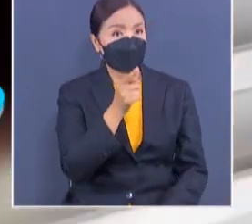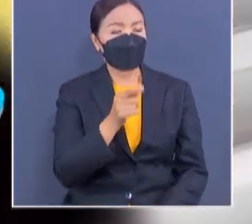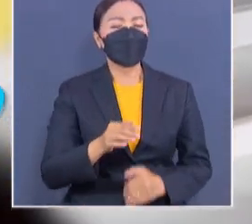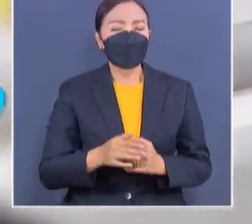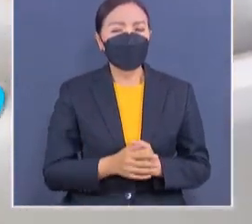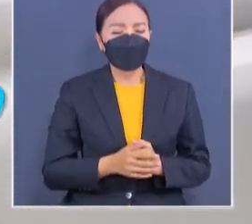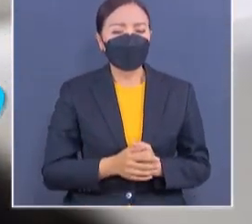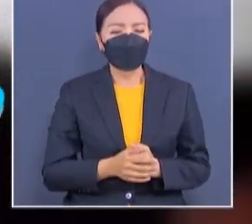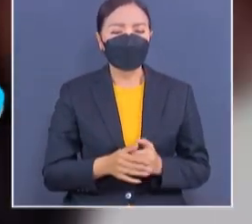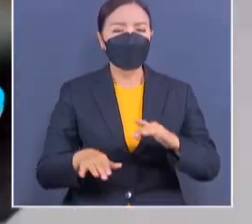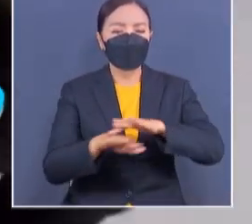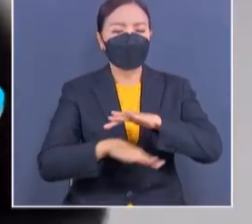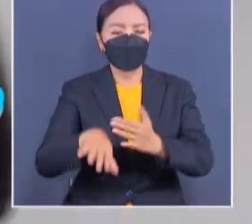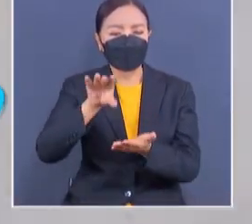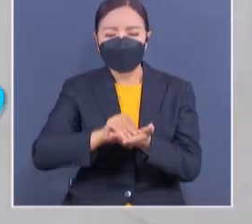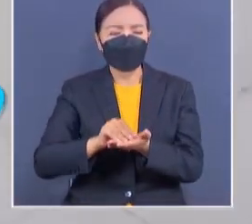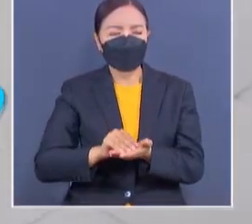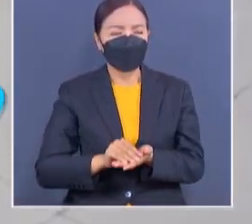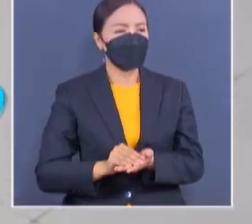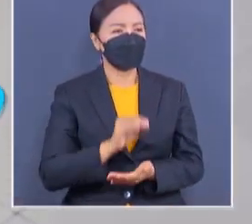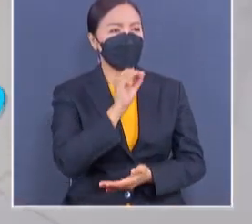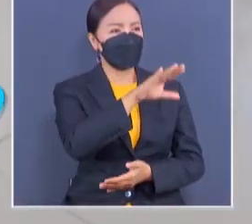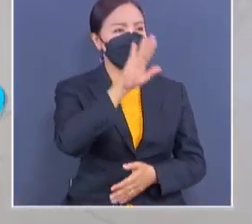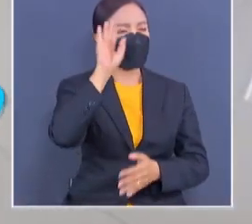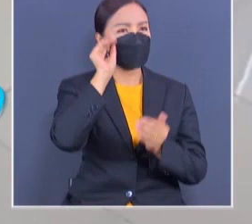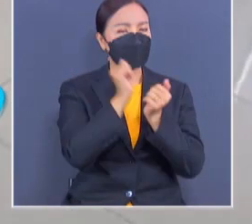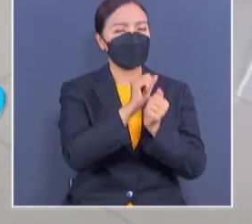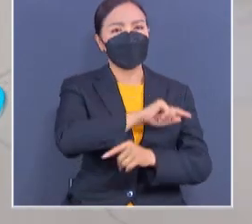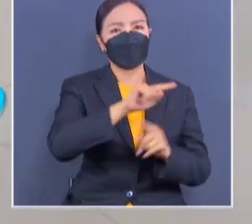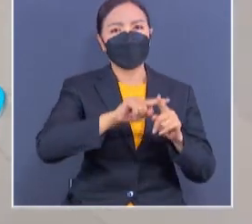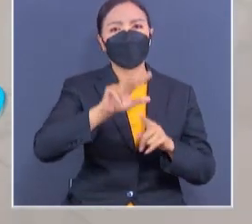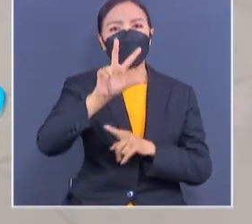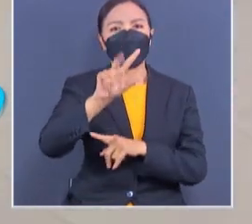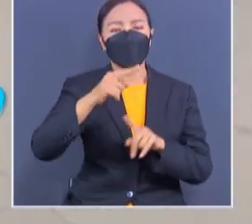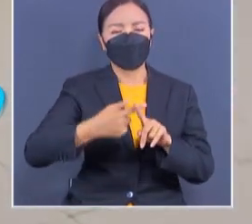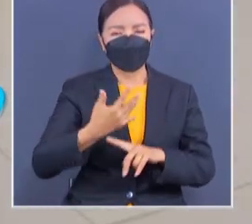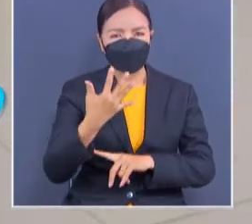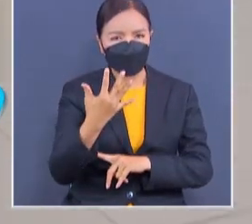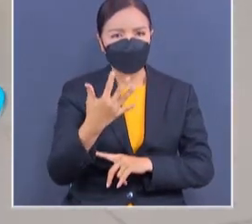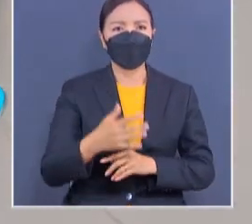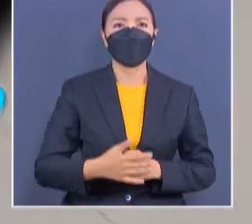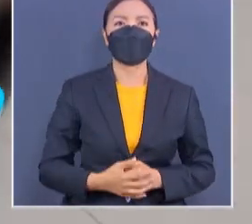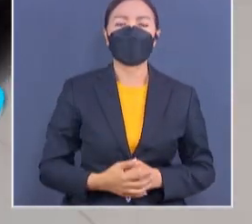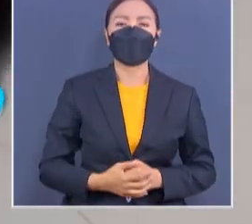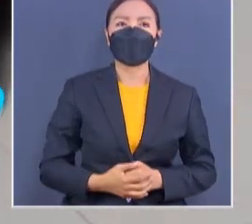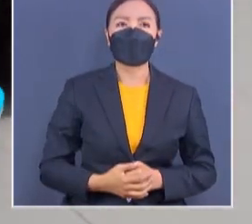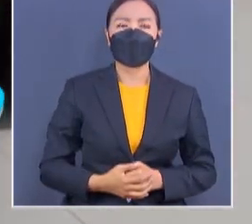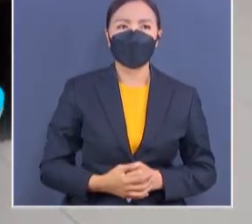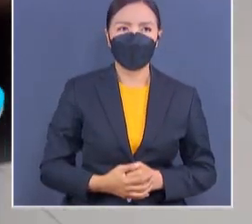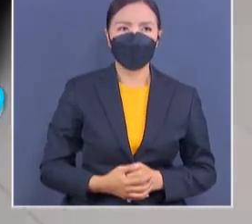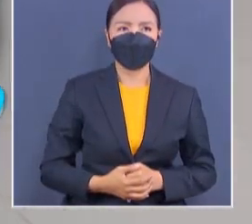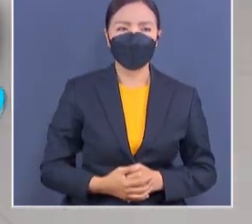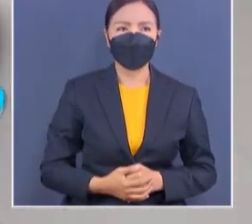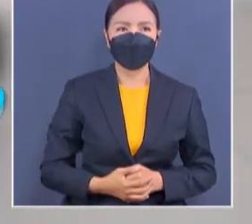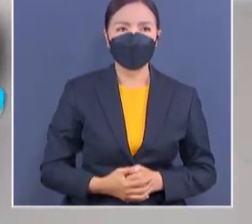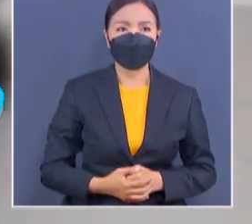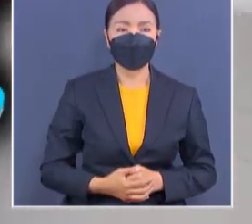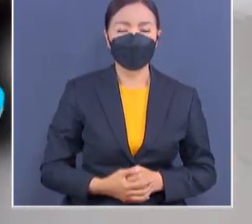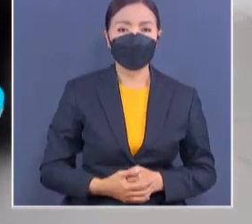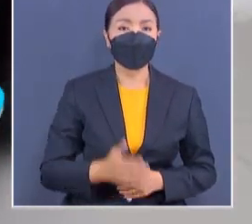ำรวจกองบัญชาการตำรวจสอบสวนกลางเมื่อวันที่3พฤษภาคมที่ผ่านมาด้วยนะคะ ครับตอนที่หนุ่มวินจักรยานยนต์รับจ้